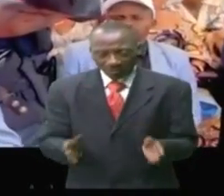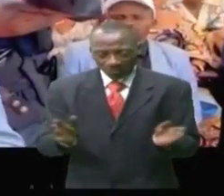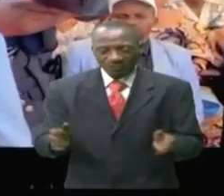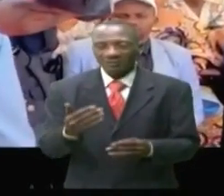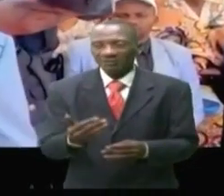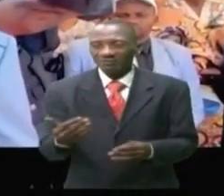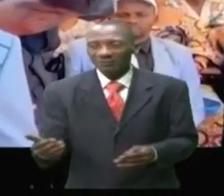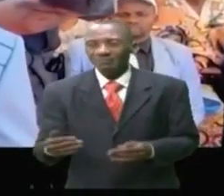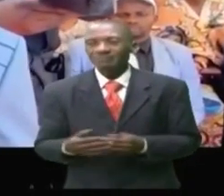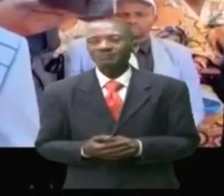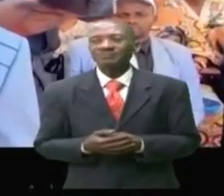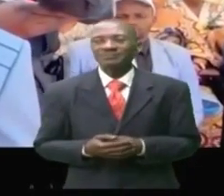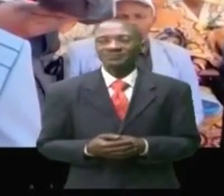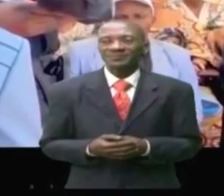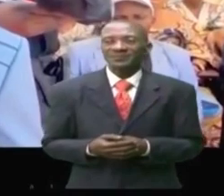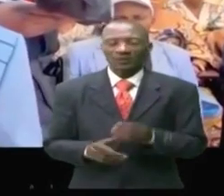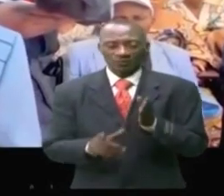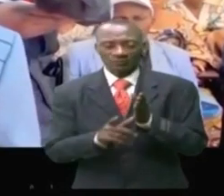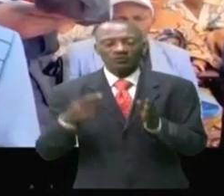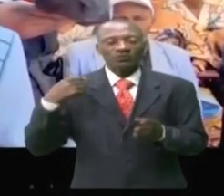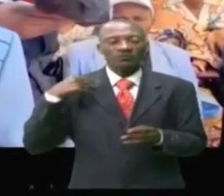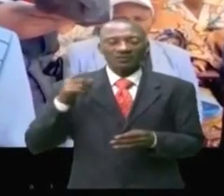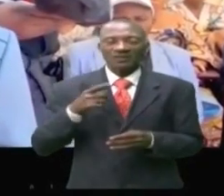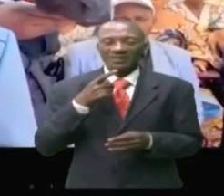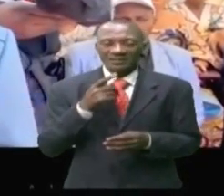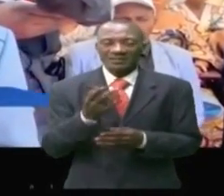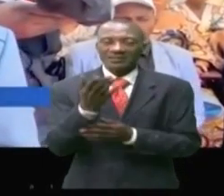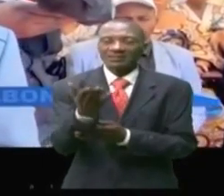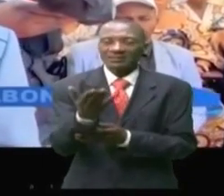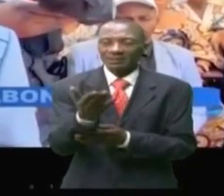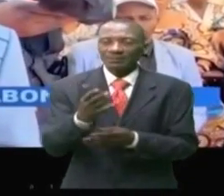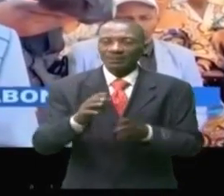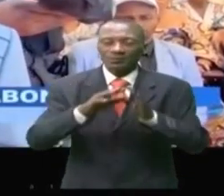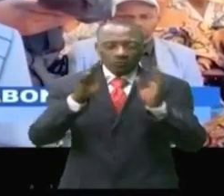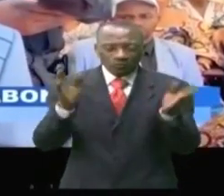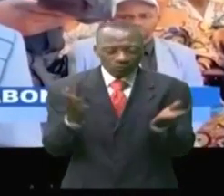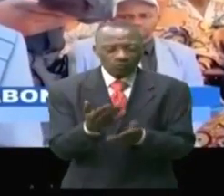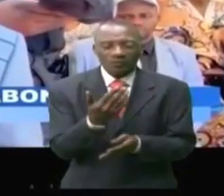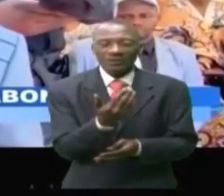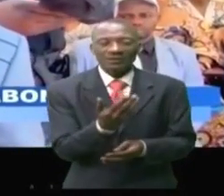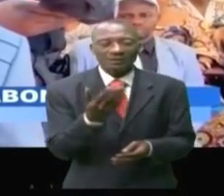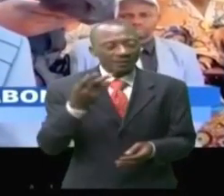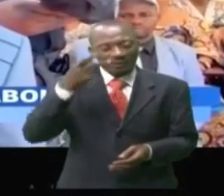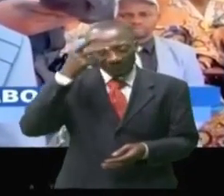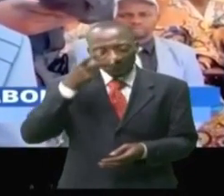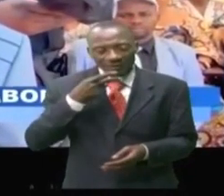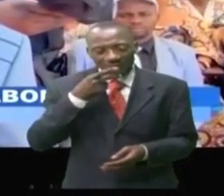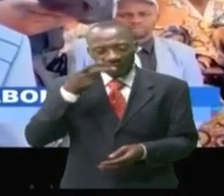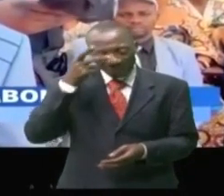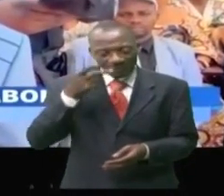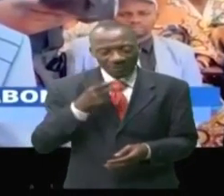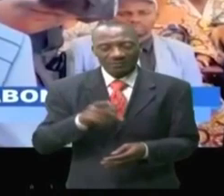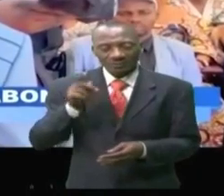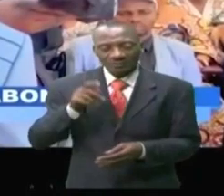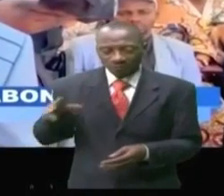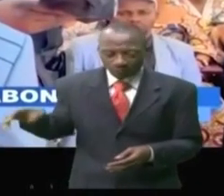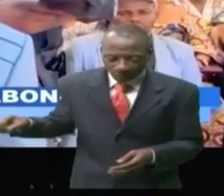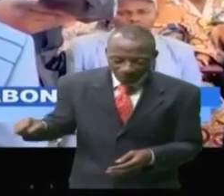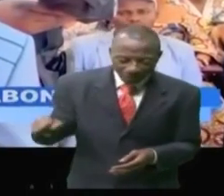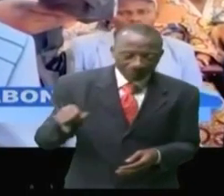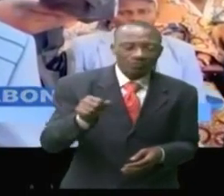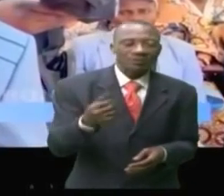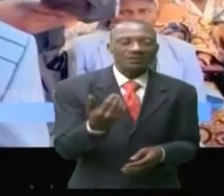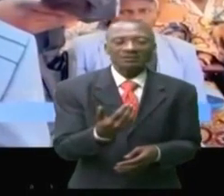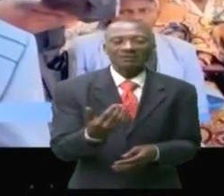J'exhorte tous les parents à envoyer leurs enfants, filles et garçons, à l'âge scolaire